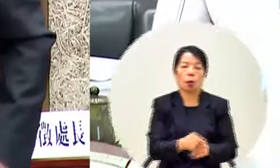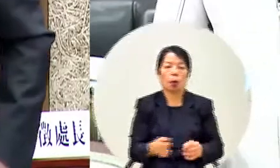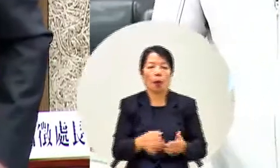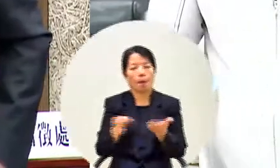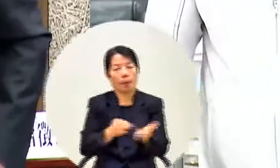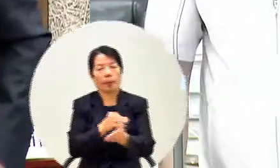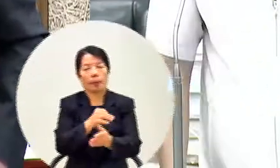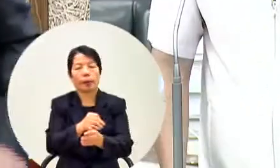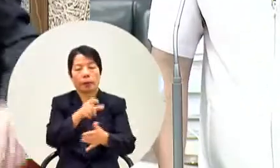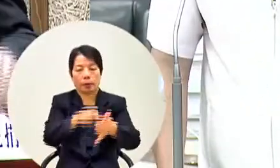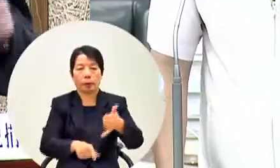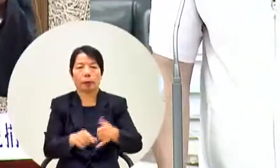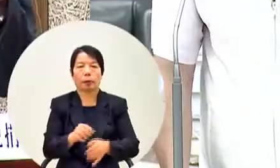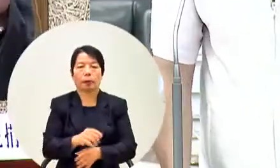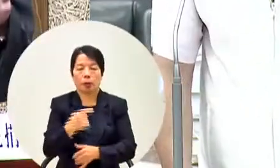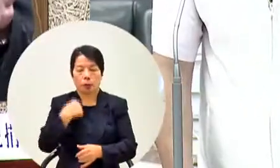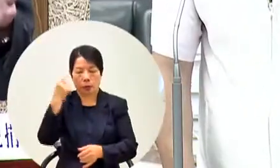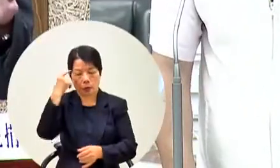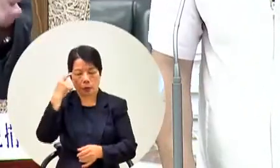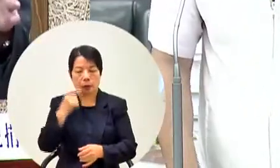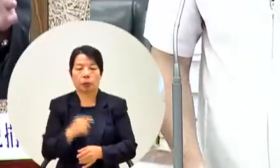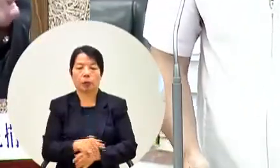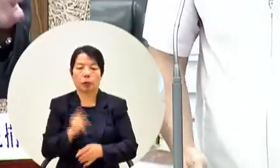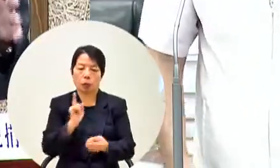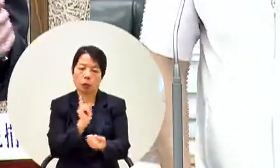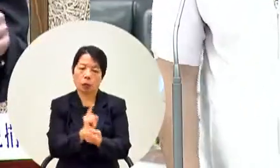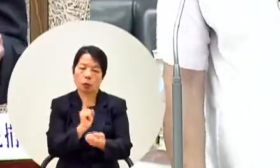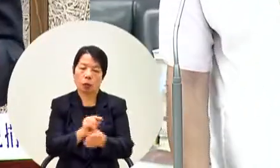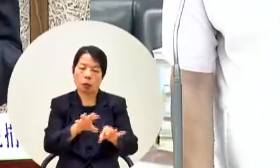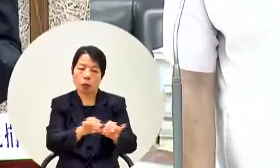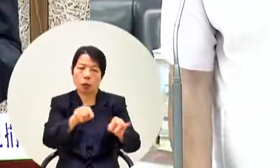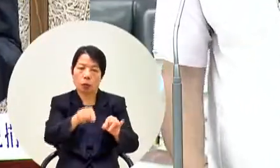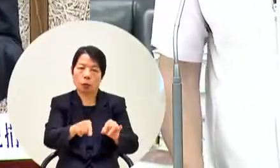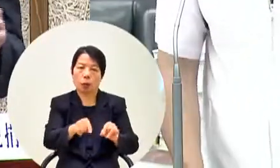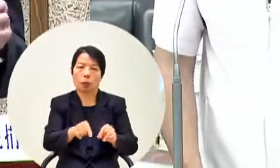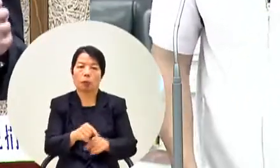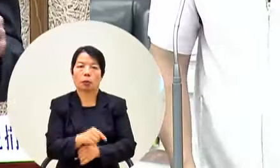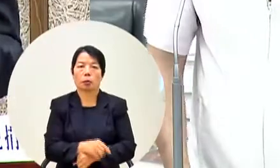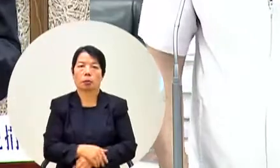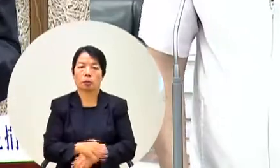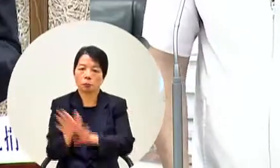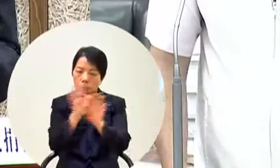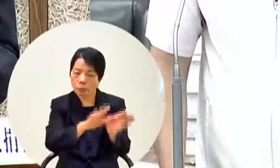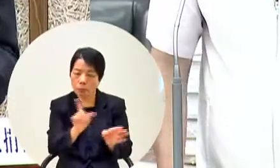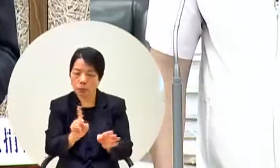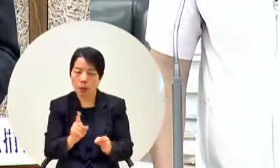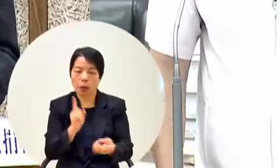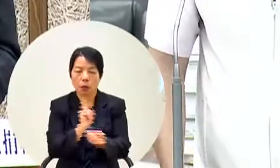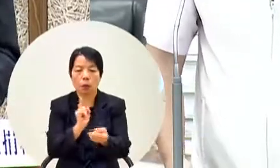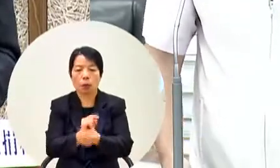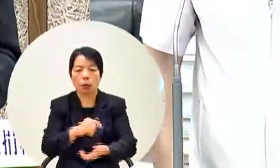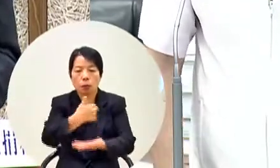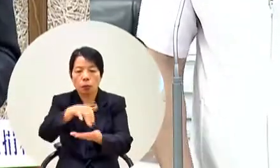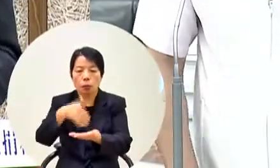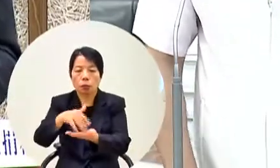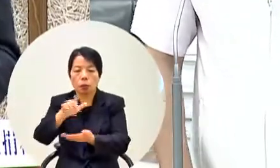吼。我相信应该是安尼，这个地吼，这个让售这个地是安尼，估价师估计出来